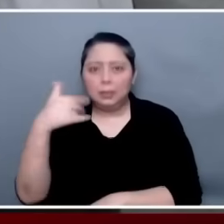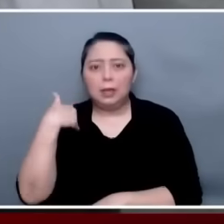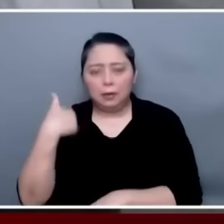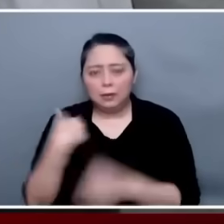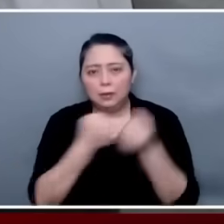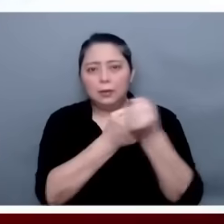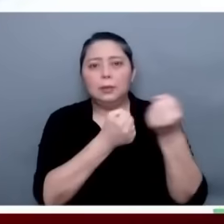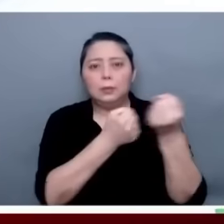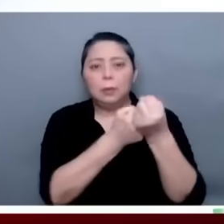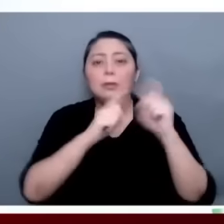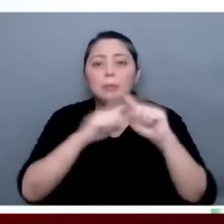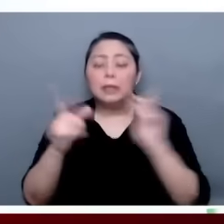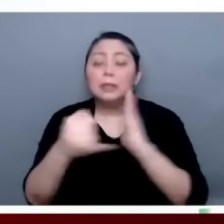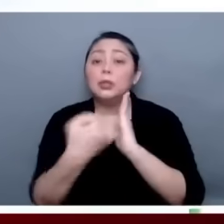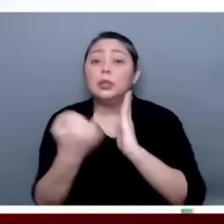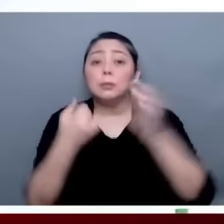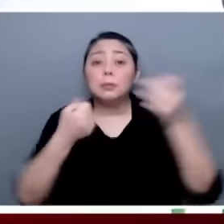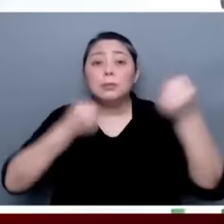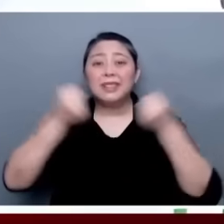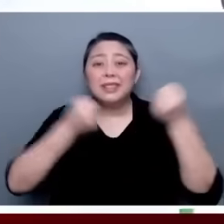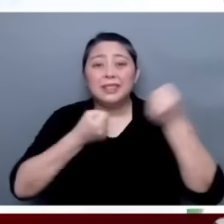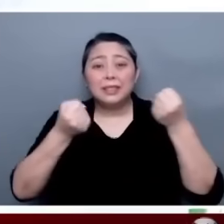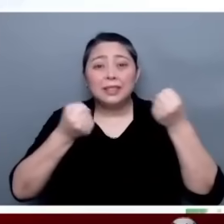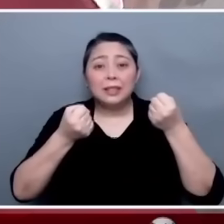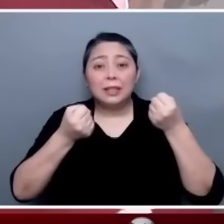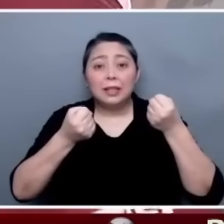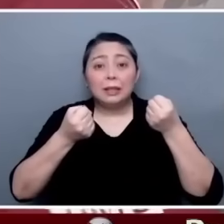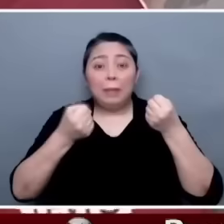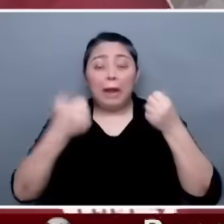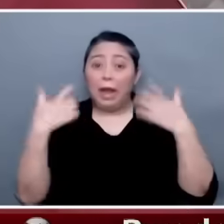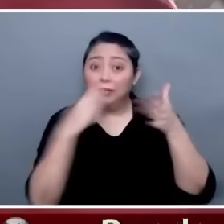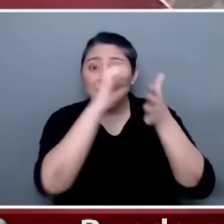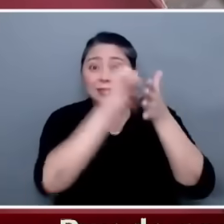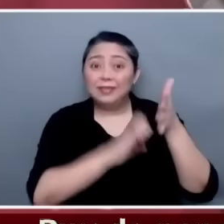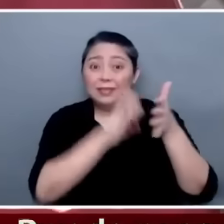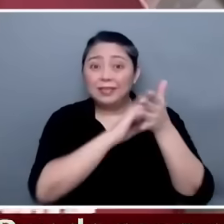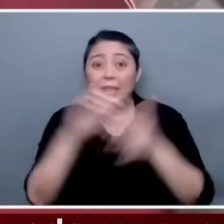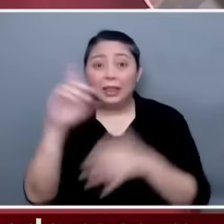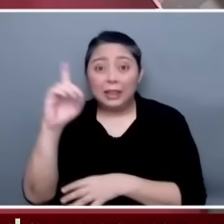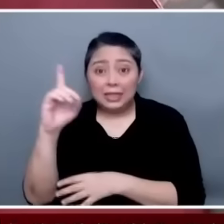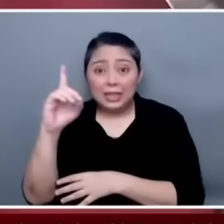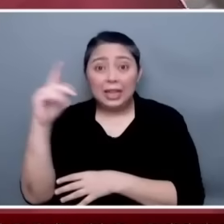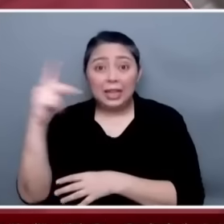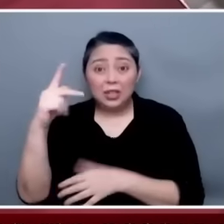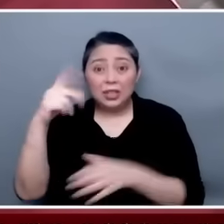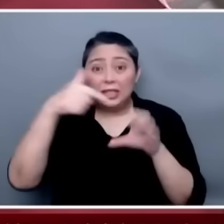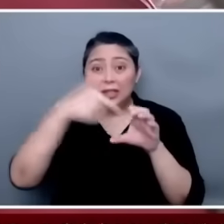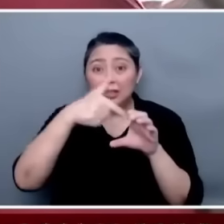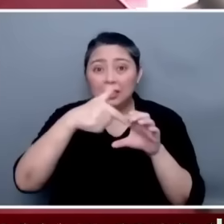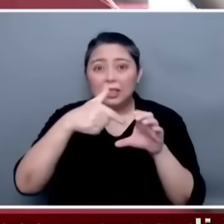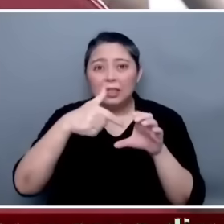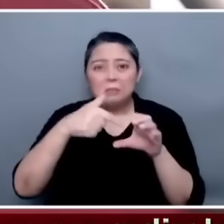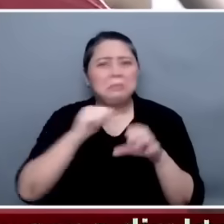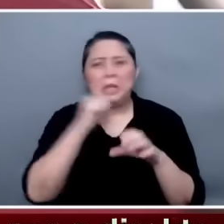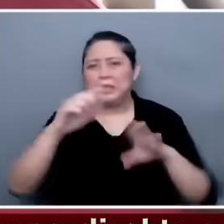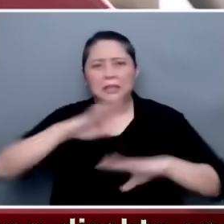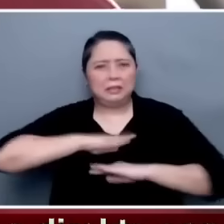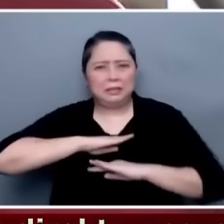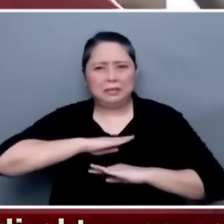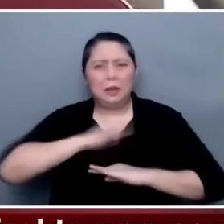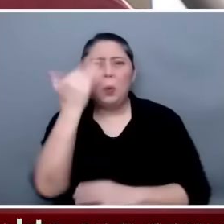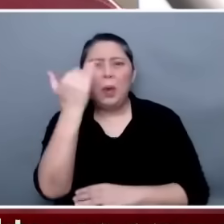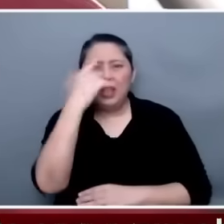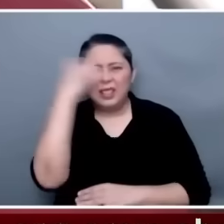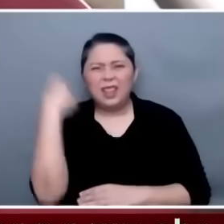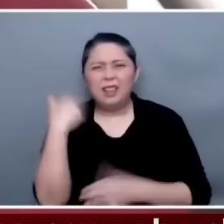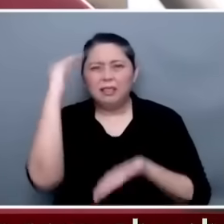ang mga jeepney drivers, hindi rin kontento sa rollback. Pag nagbaba sila, barya lang, ay piso lang, mga sintimos lang.